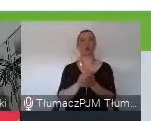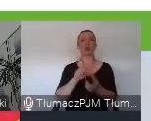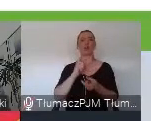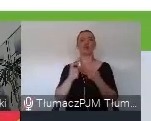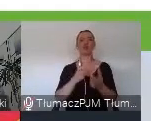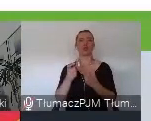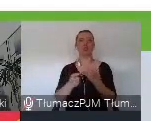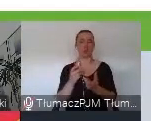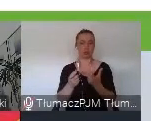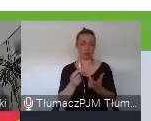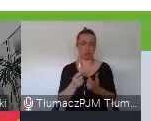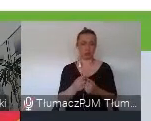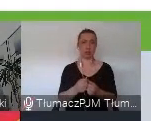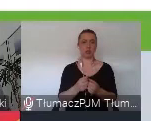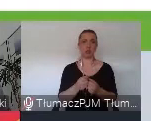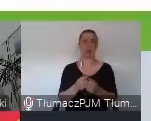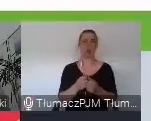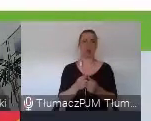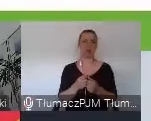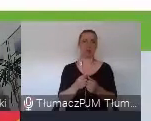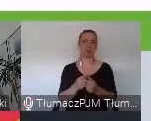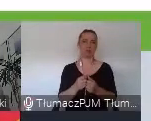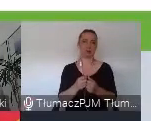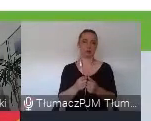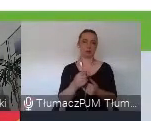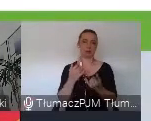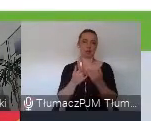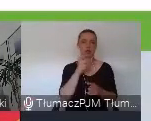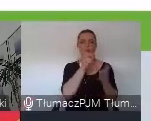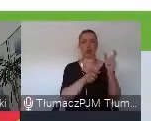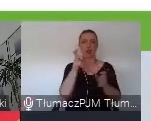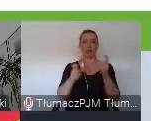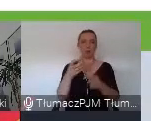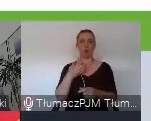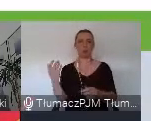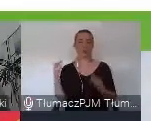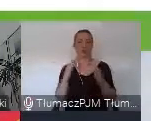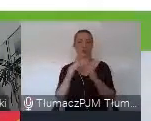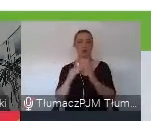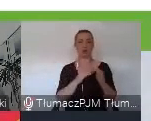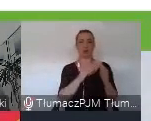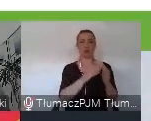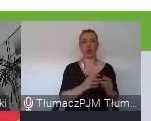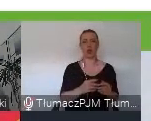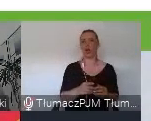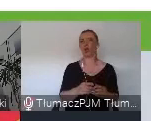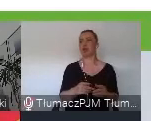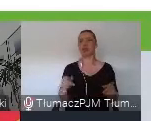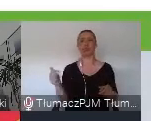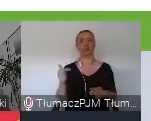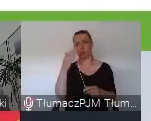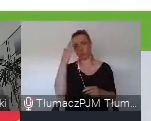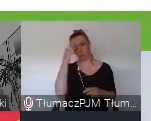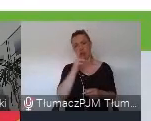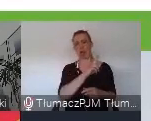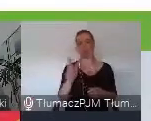każdym mieście mógł prawidłowo i perspektywicznie pracować. W przypadku indywidualnych gospodarstw domowych jest odpowiedzialność za środowisko, za sąsiadów, za siebie, za